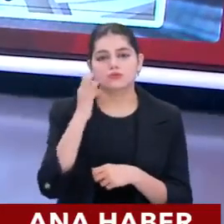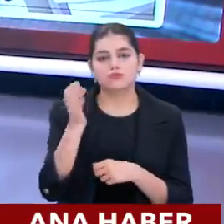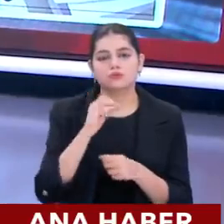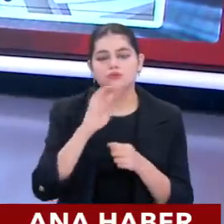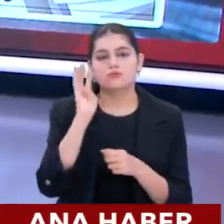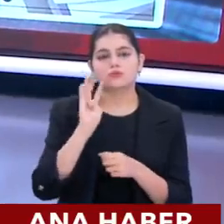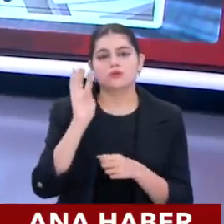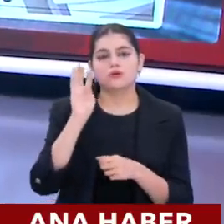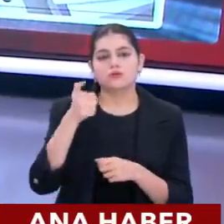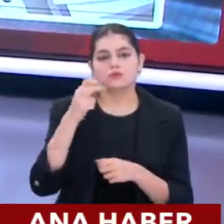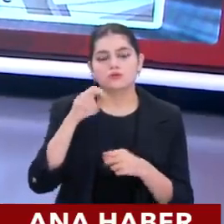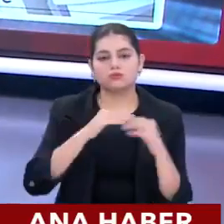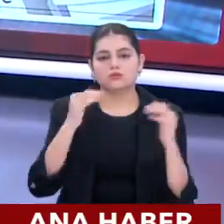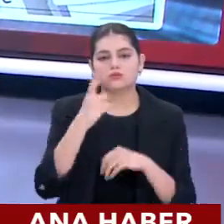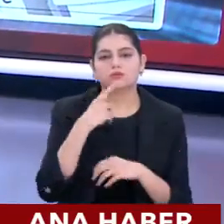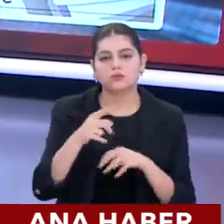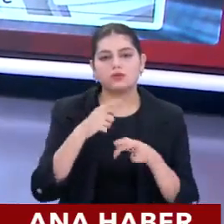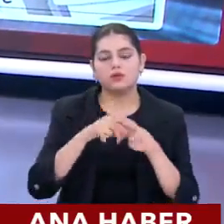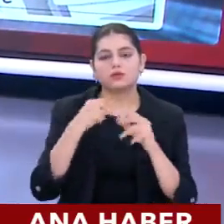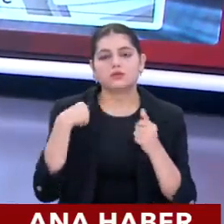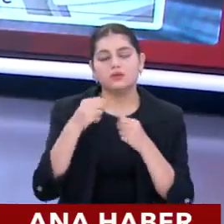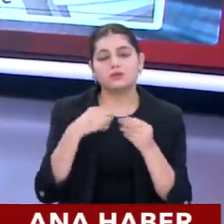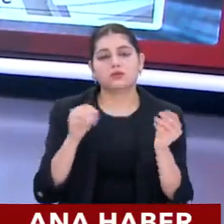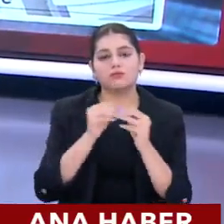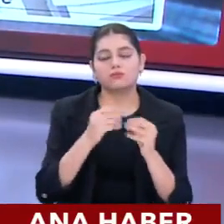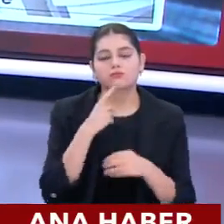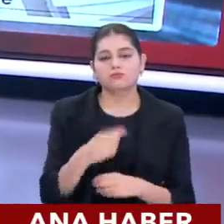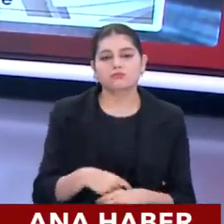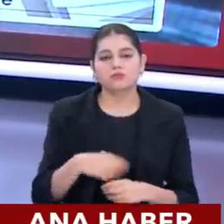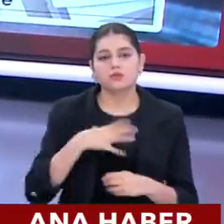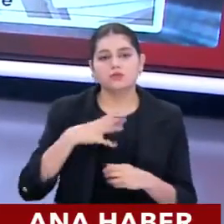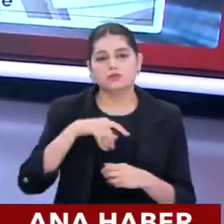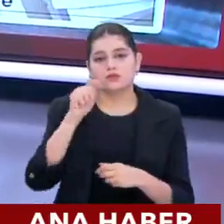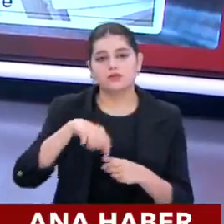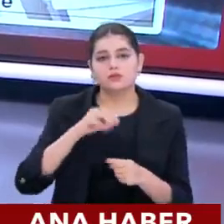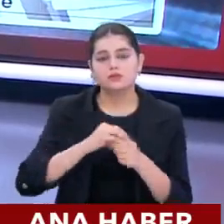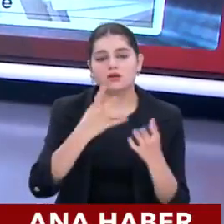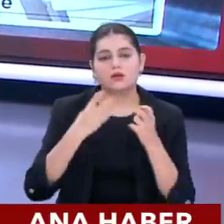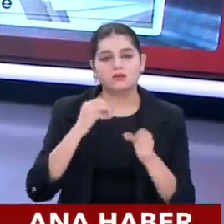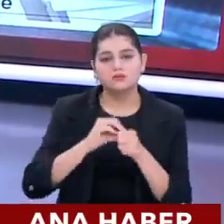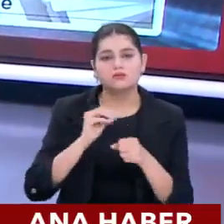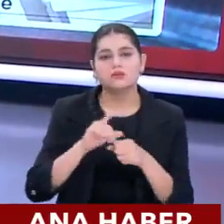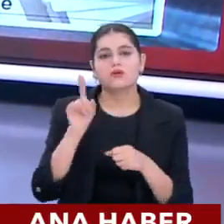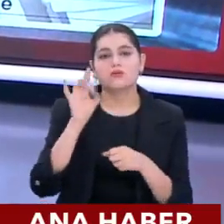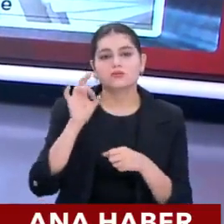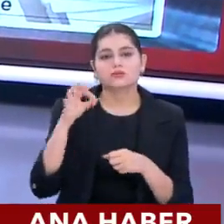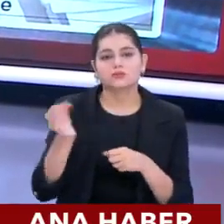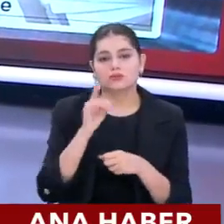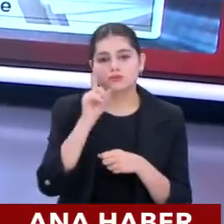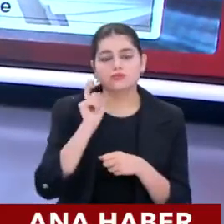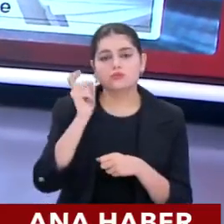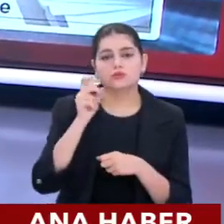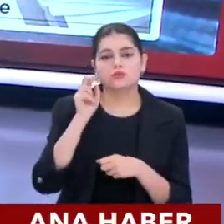4.468 TL'ye Yüksel ekstra hesaplarda ek hesaplarda ihtiyaç kredisi alanlar 15 milyon